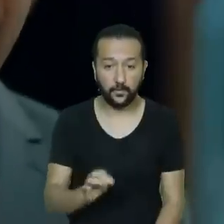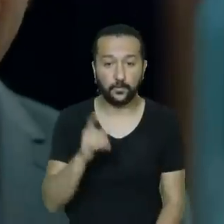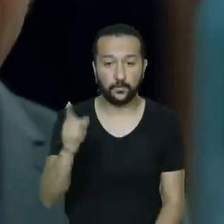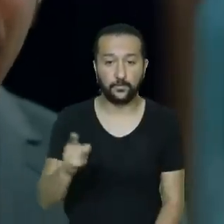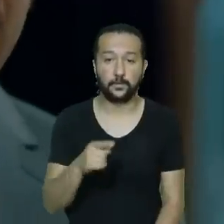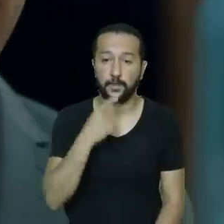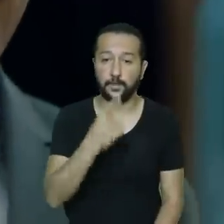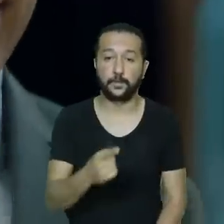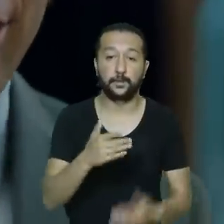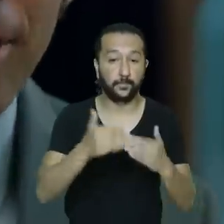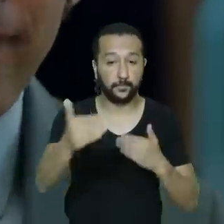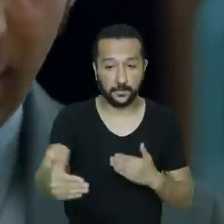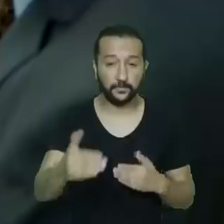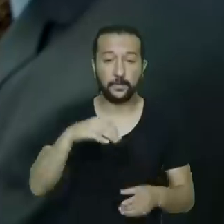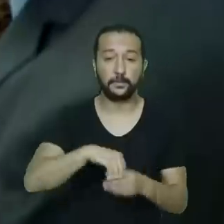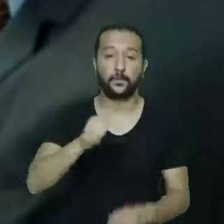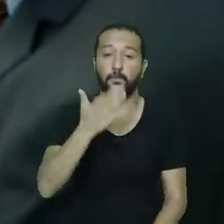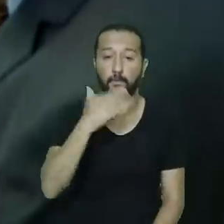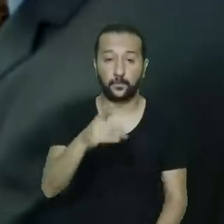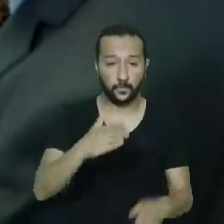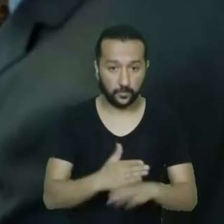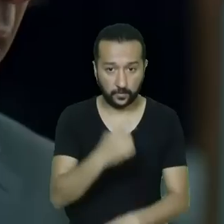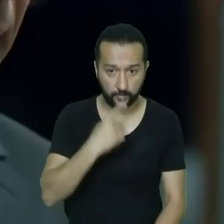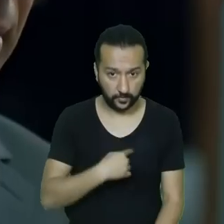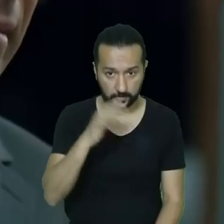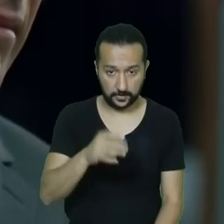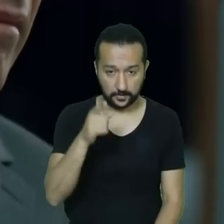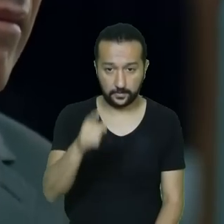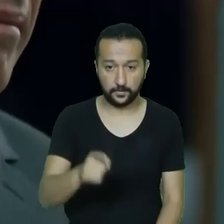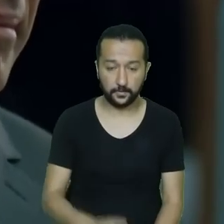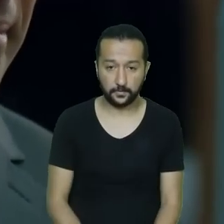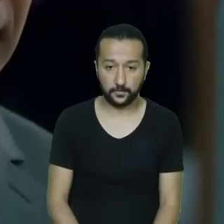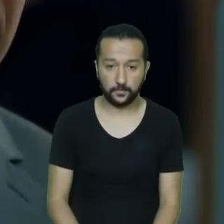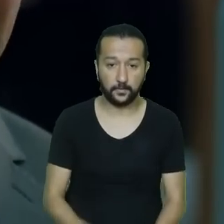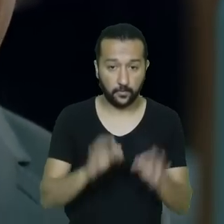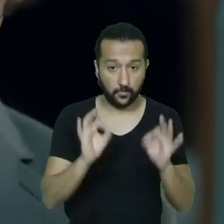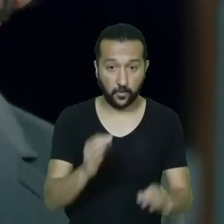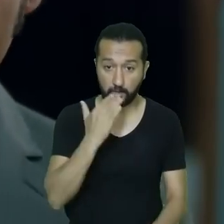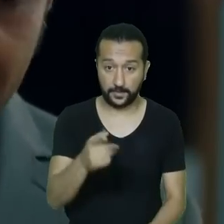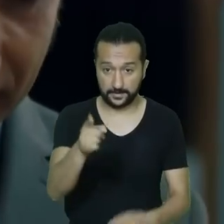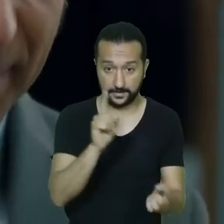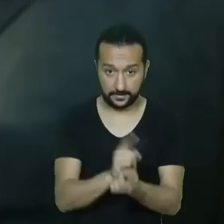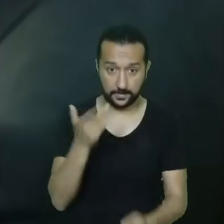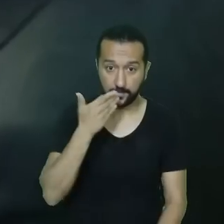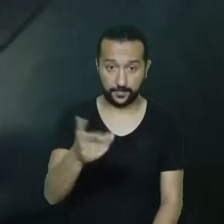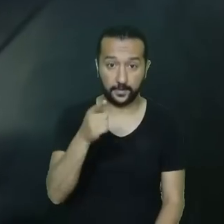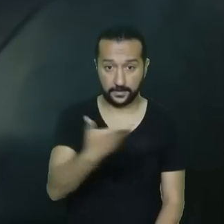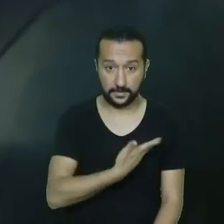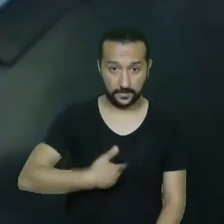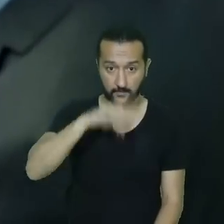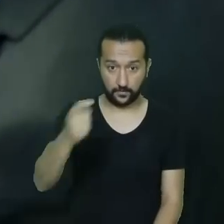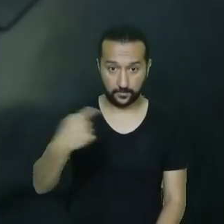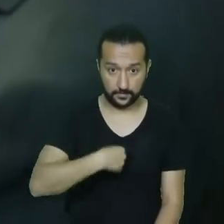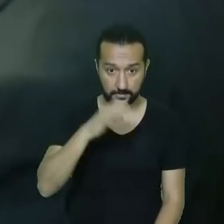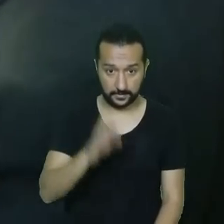Yani mesafenin ne önemi var? Doğru mu diyorsun lan? Böyle mi dedi seni? Seviyormuş